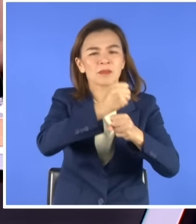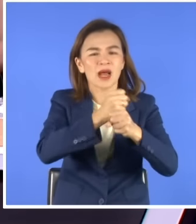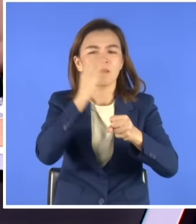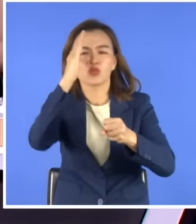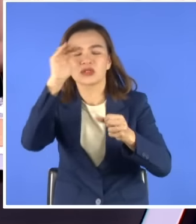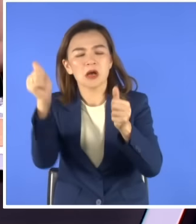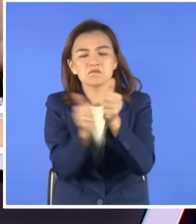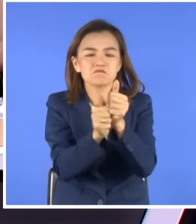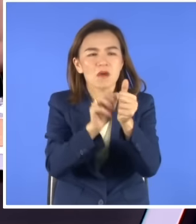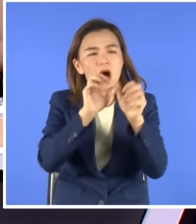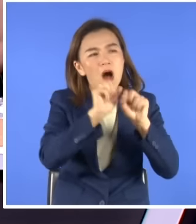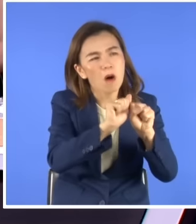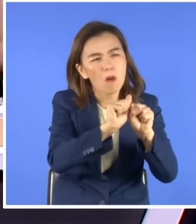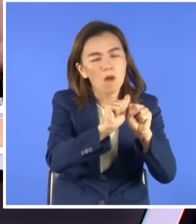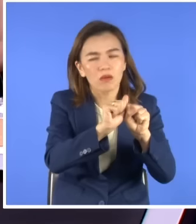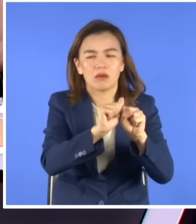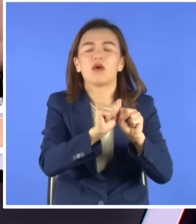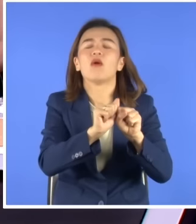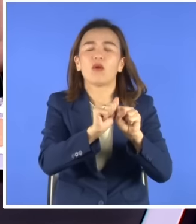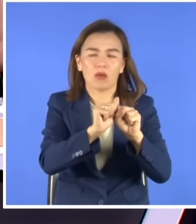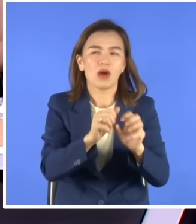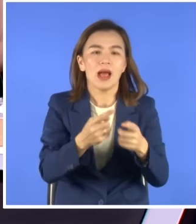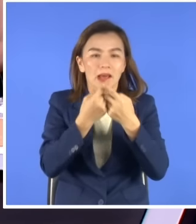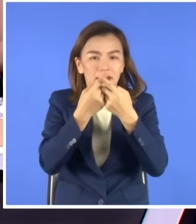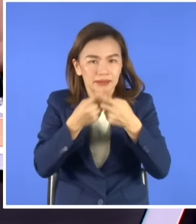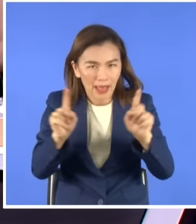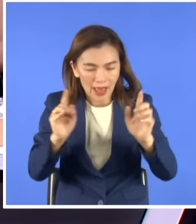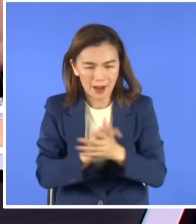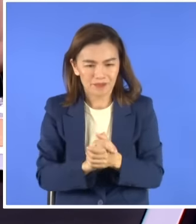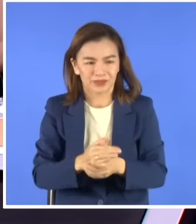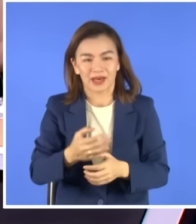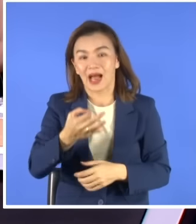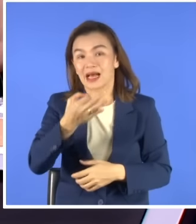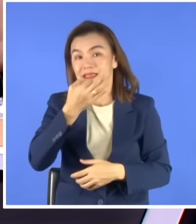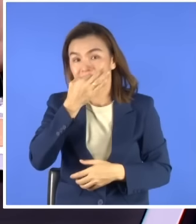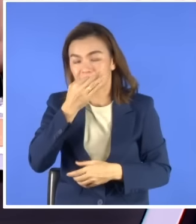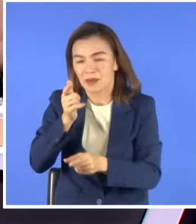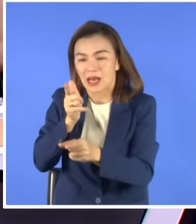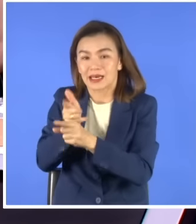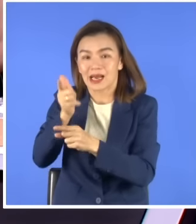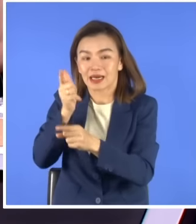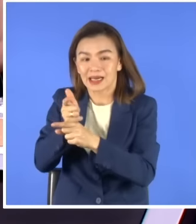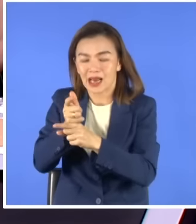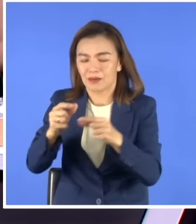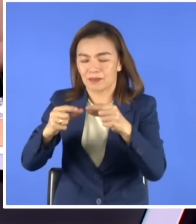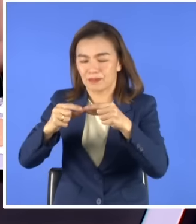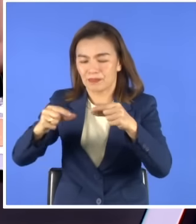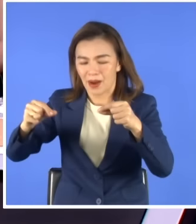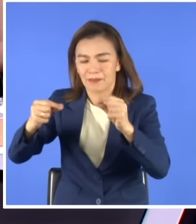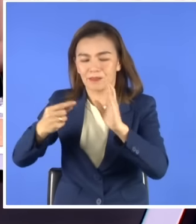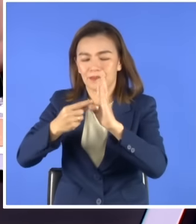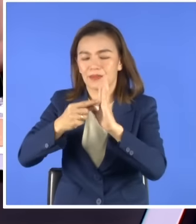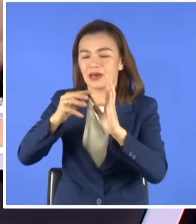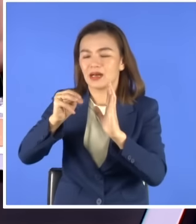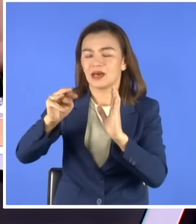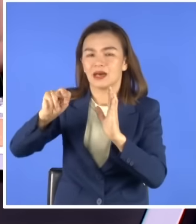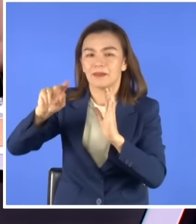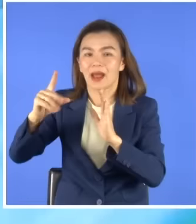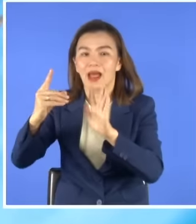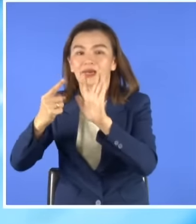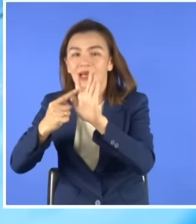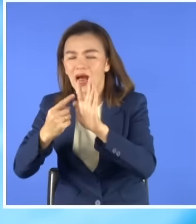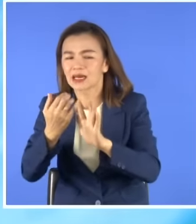งั้นเถอะแต่ว่าอาชีพต่อไปนี้เป็นการอาชีพเเรียกว่าเพาะเลี้ยงแมงดาอืขายฮะค่ะเป็นเงินเป็นทอง